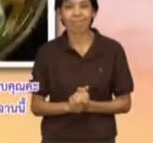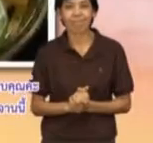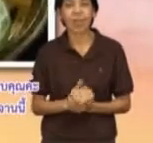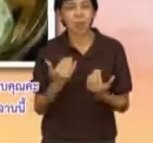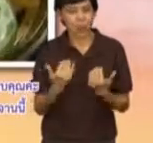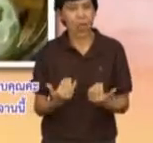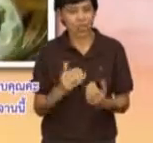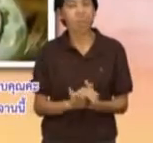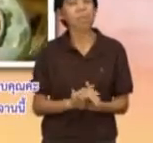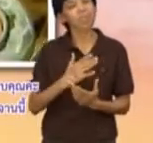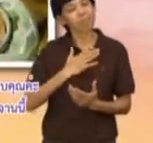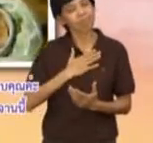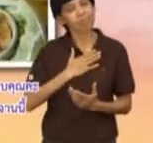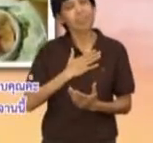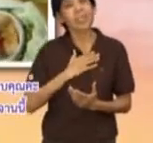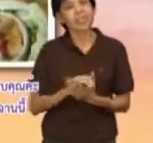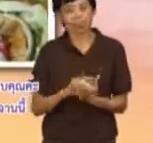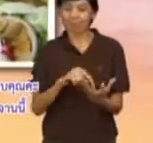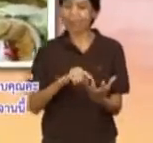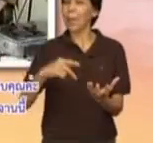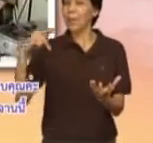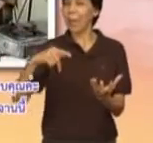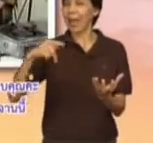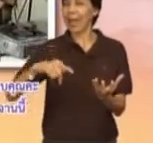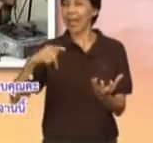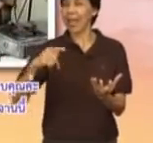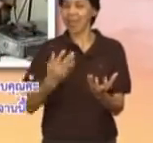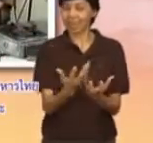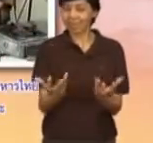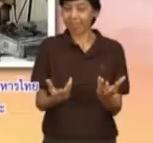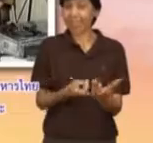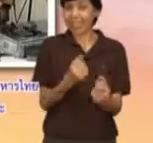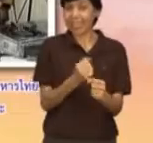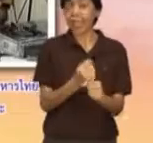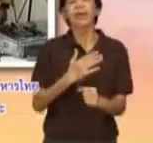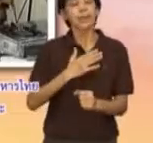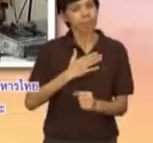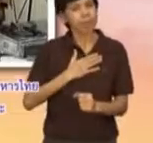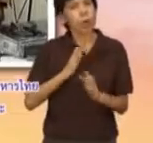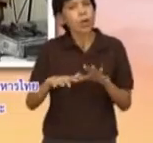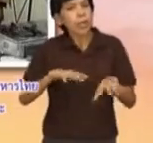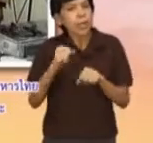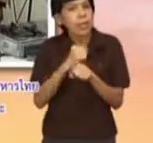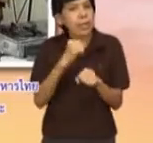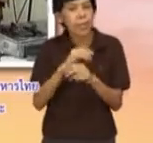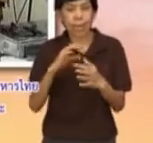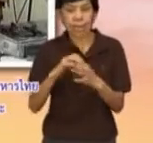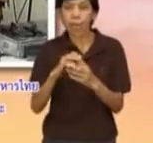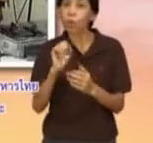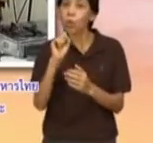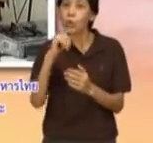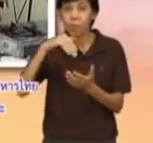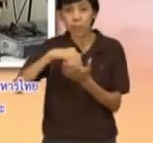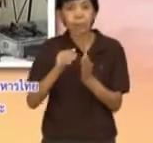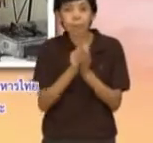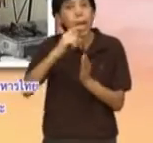วันนี้นะคะคงต้องลาไปพร้อมกับเมนูพิเศษจานนี้นะคะแล้วก็ขอขอบคุณเจ้าหน้าที่ที่ศูนย์ศิลปาอาหารไทยหม่อม